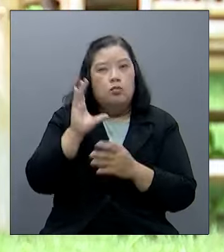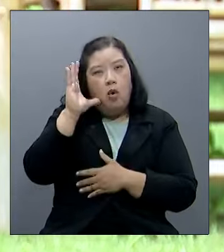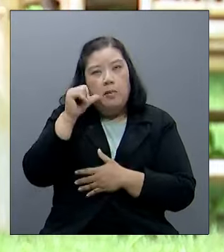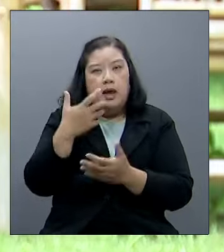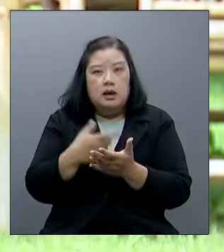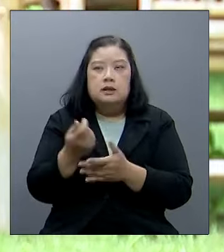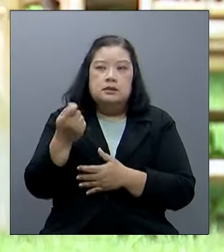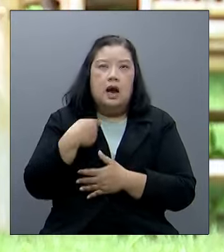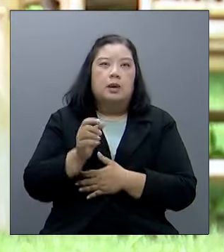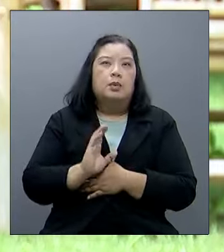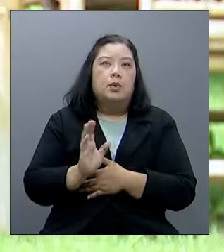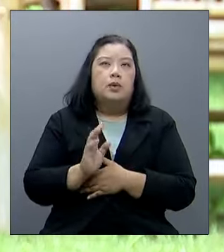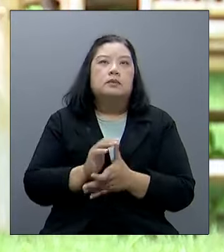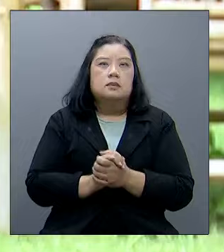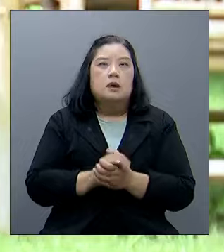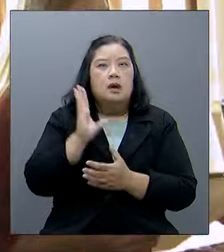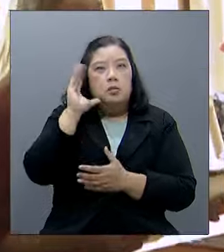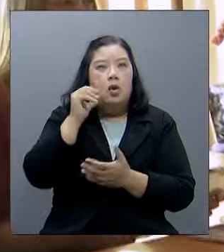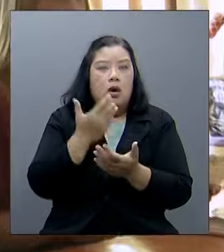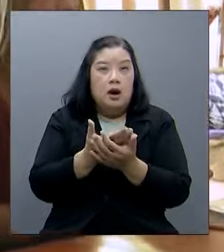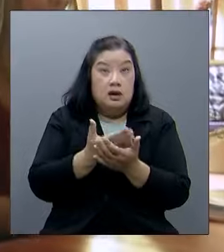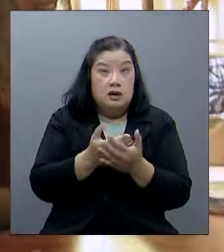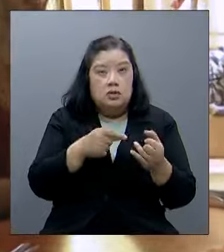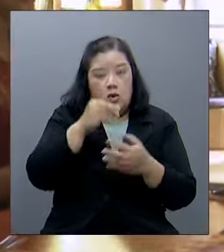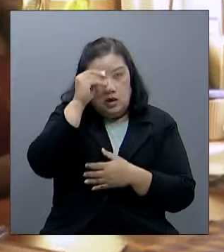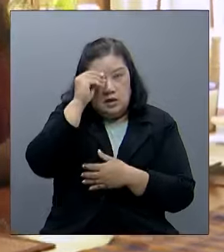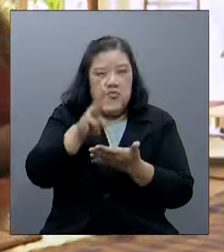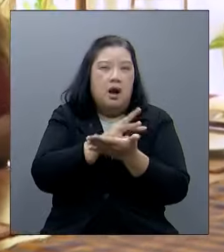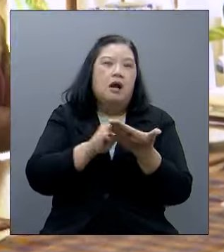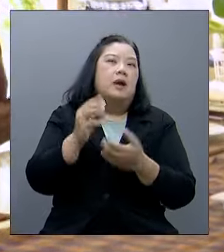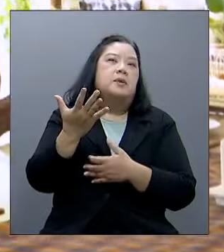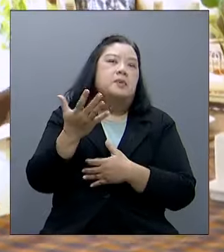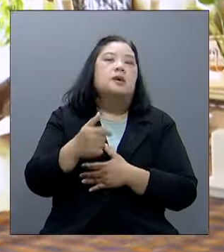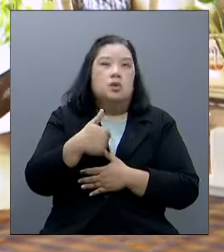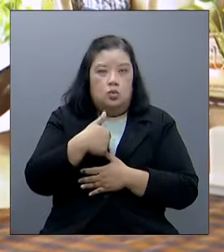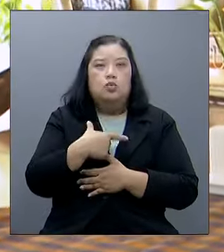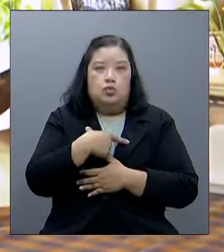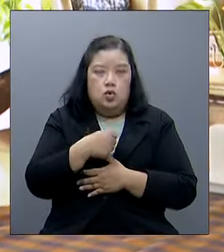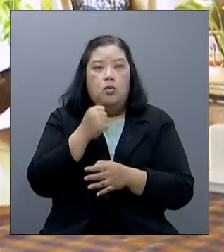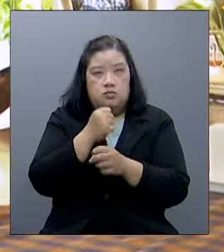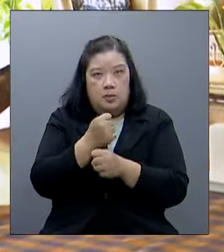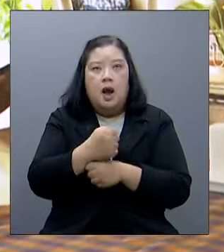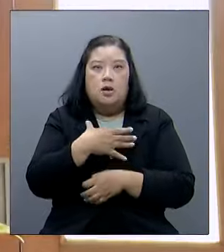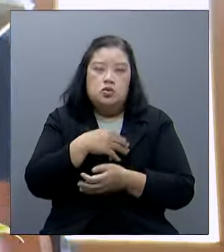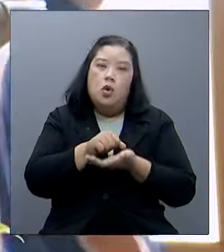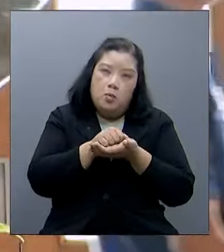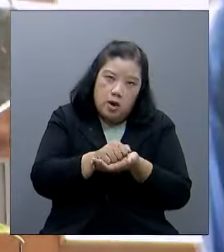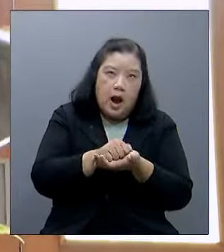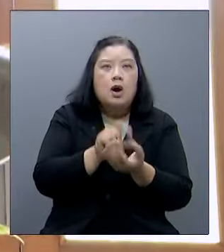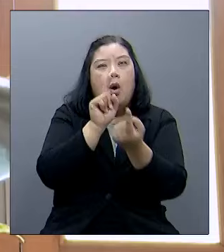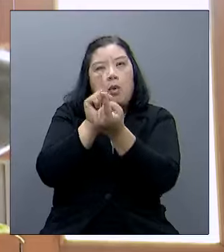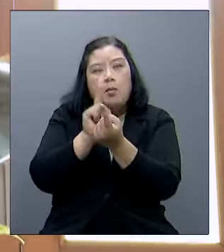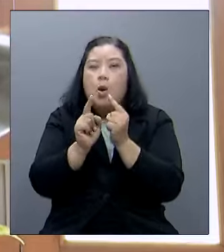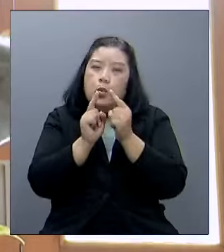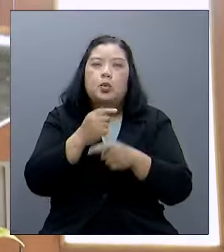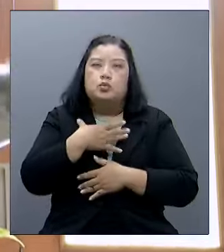ราะว่าผู้ปกครองก็ไม่ค่อยมีเงินส่งมหาลัยค่ะหนูเป็นคนที่ชอบมีใจรักในการบริการชอบเข้าสังคมค่ะ